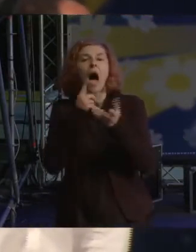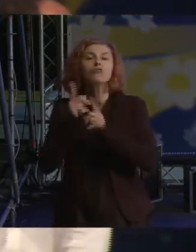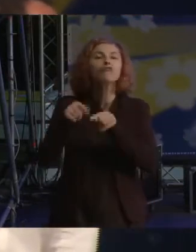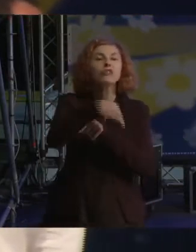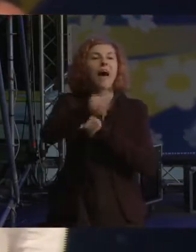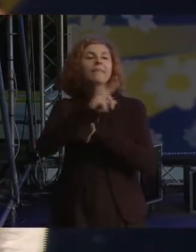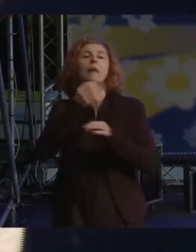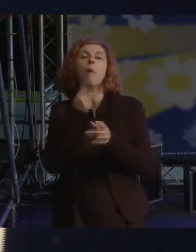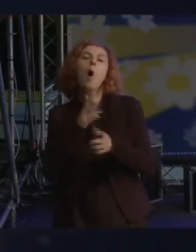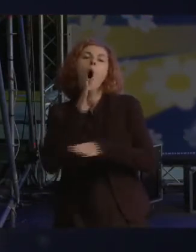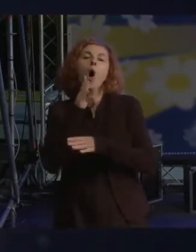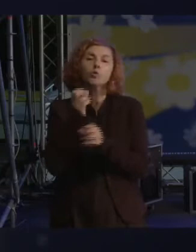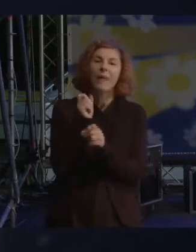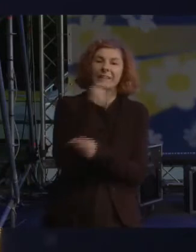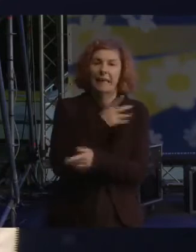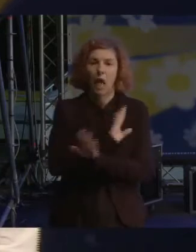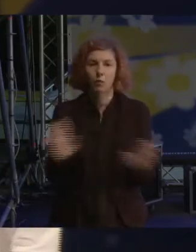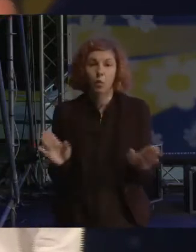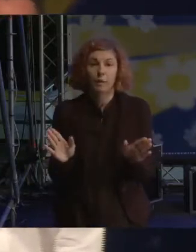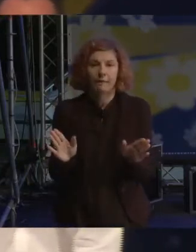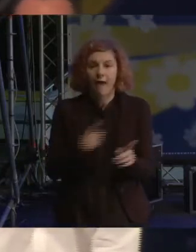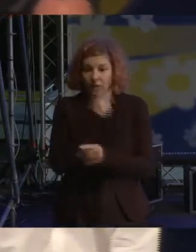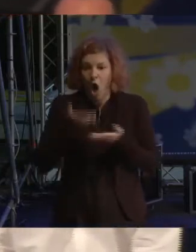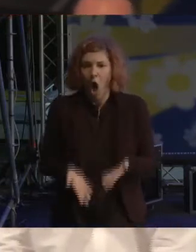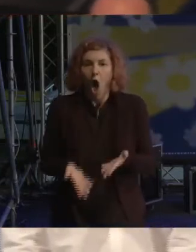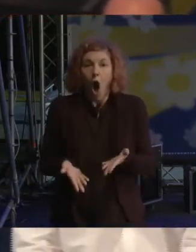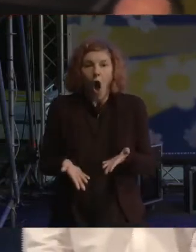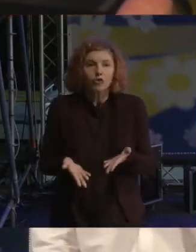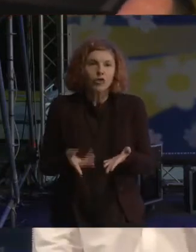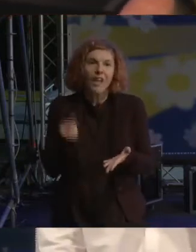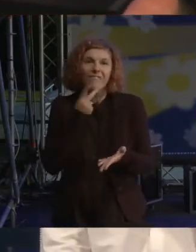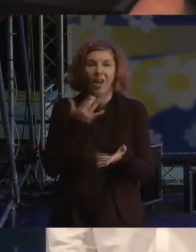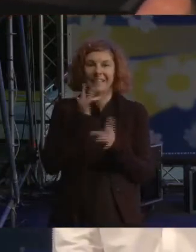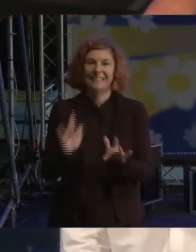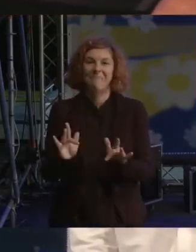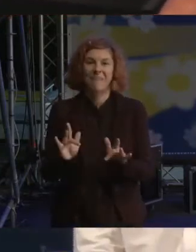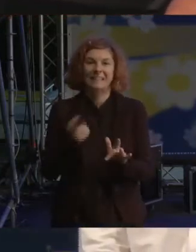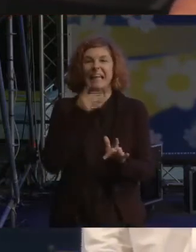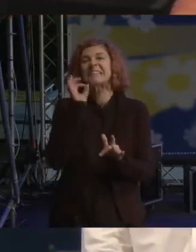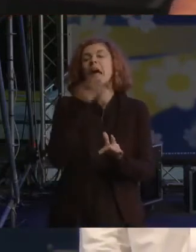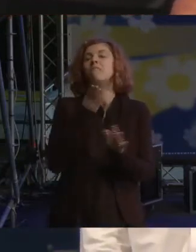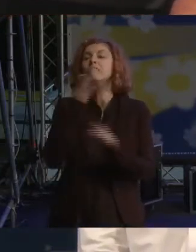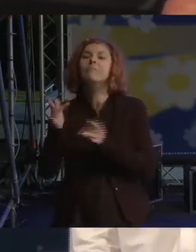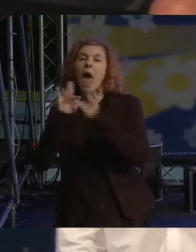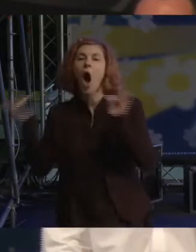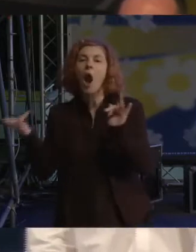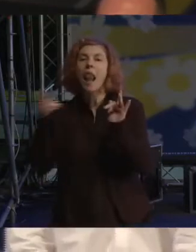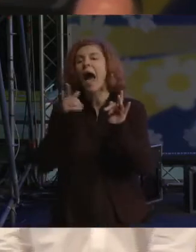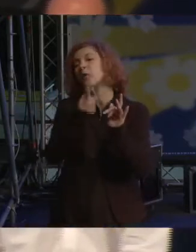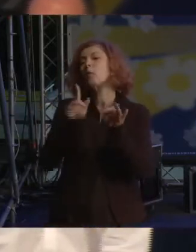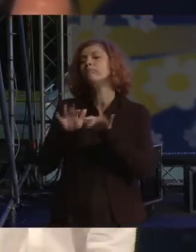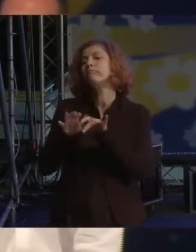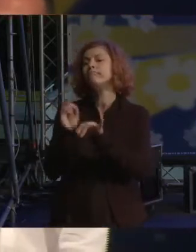fase iniziale e così è stato oggi è un una cosa semplice si va online se hai i requisiti clicchi e puoi